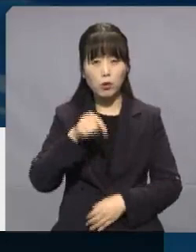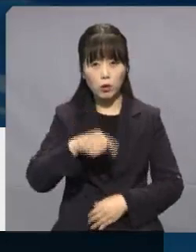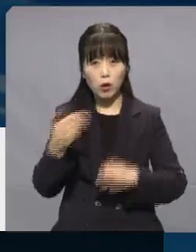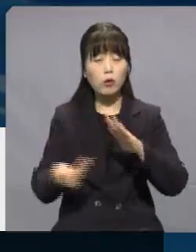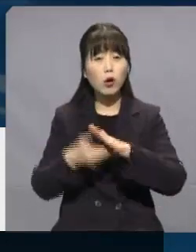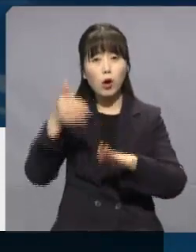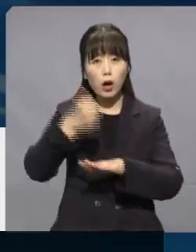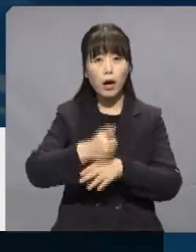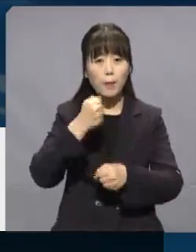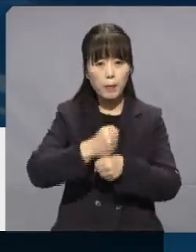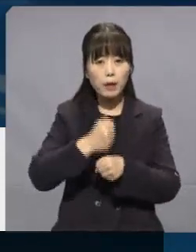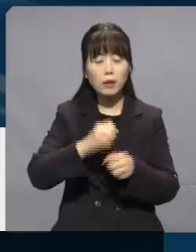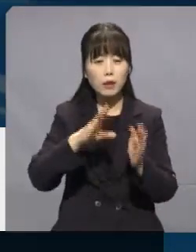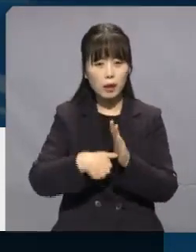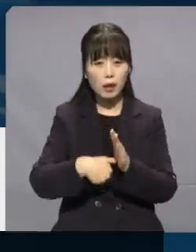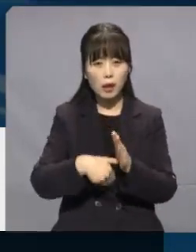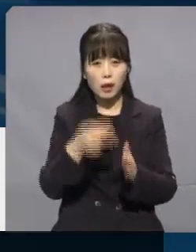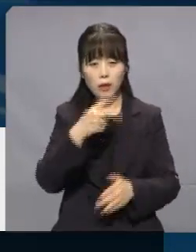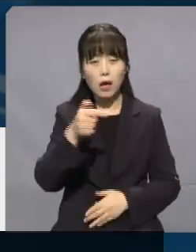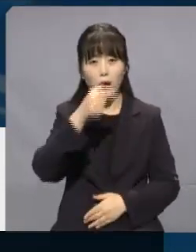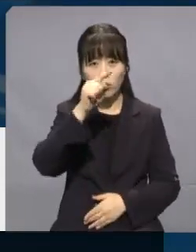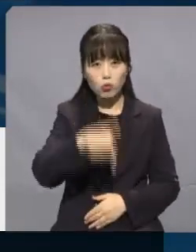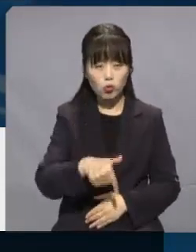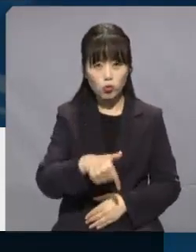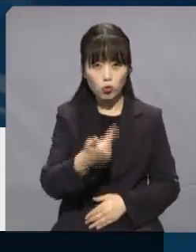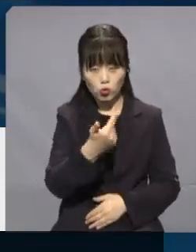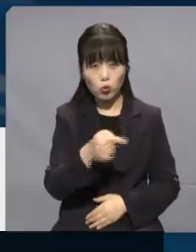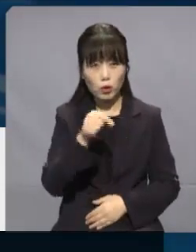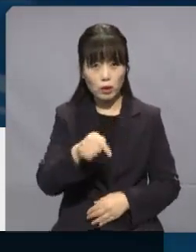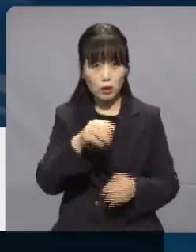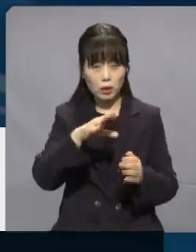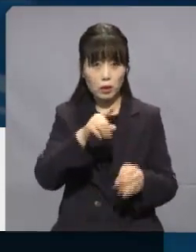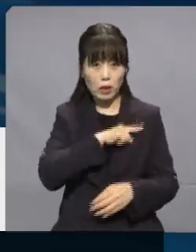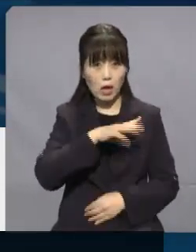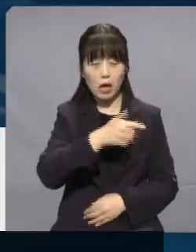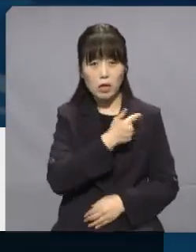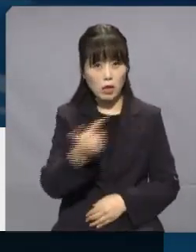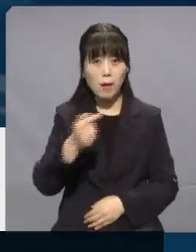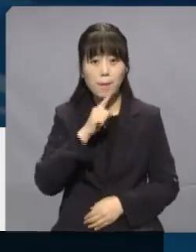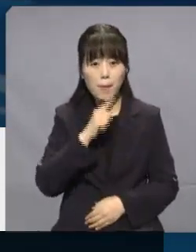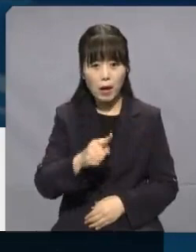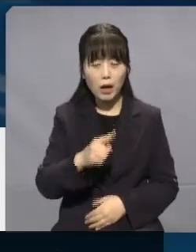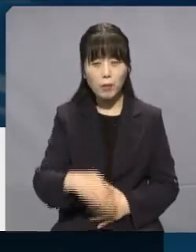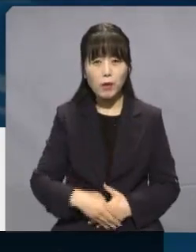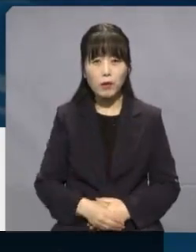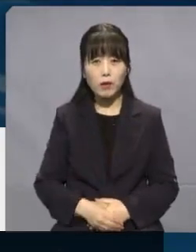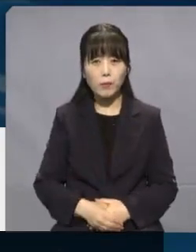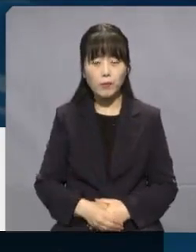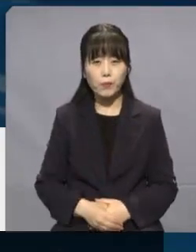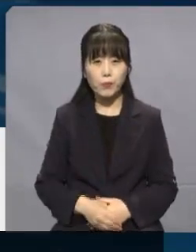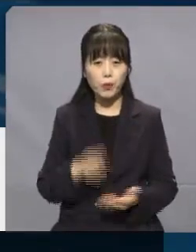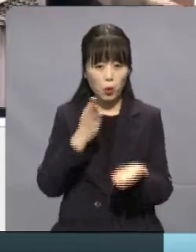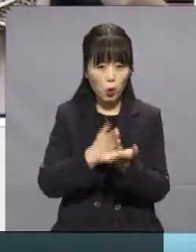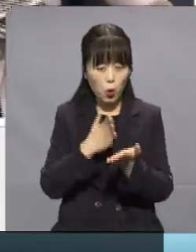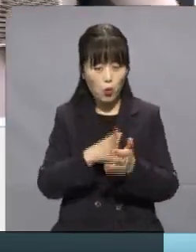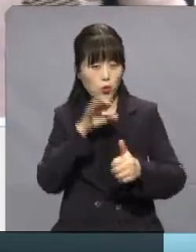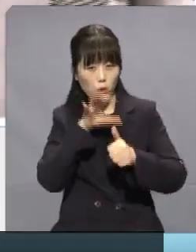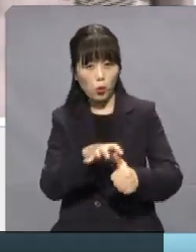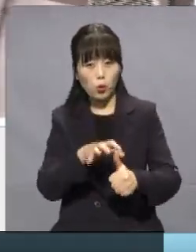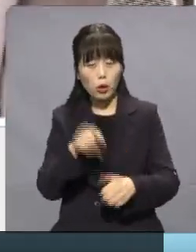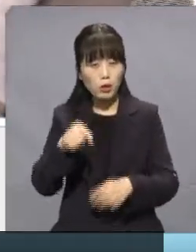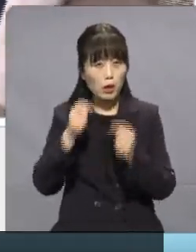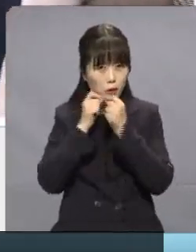취적을 얘기할 때는 단군들이 최대 공격하수다 이러면서 그리고 이게 언론이 막 공격을 해서 이게